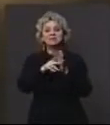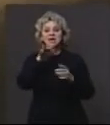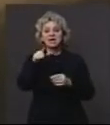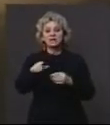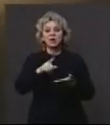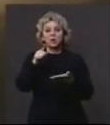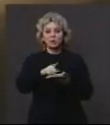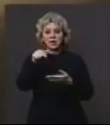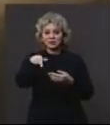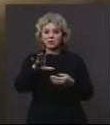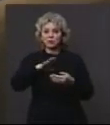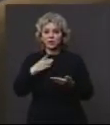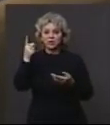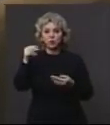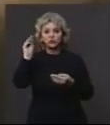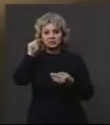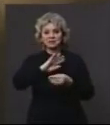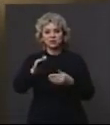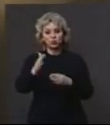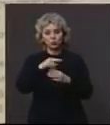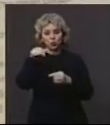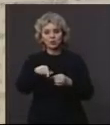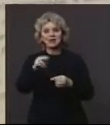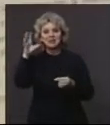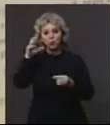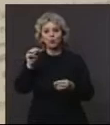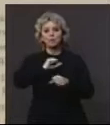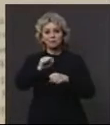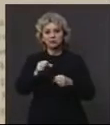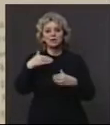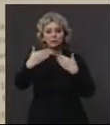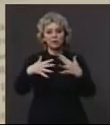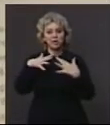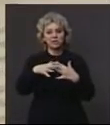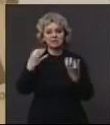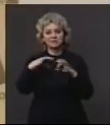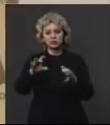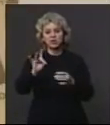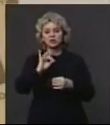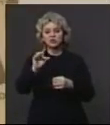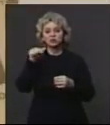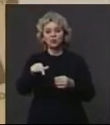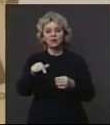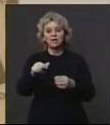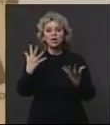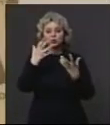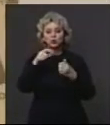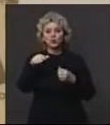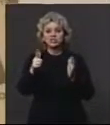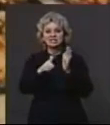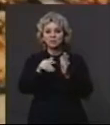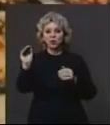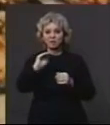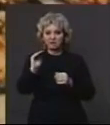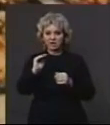18-летний бронебойщик воинским премудростям учился недолго. Науку побеждать проходил в боях за освобождение Ростова. В ночь на